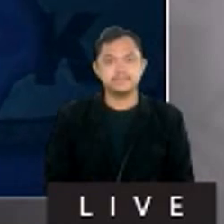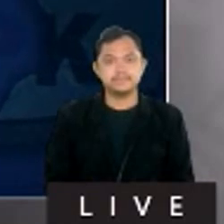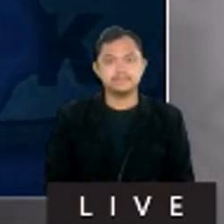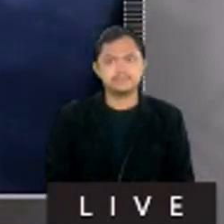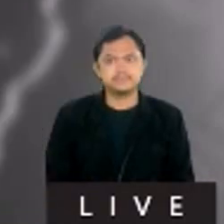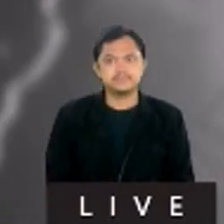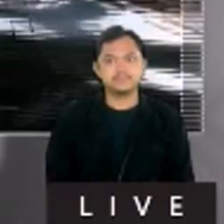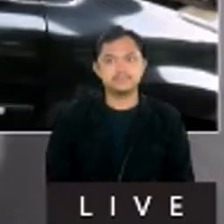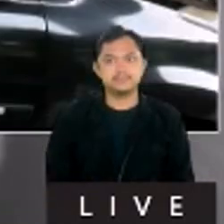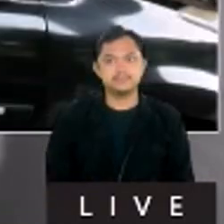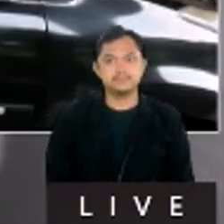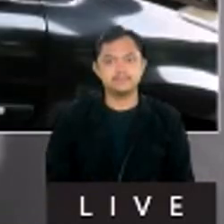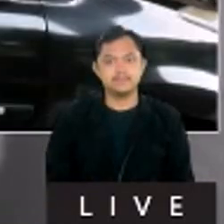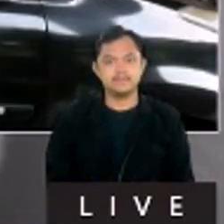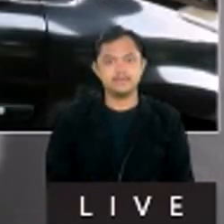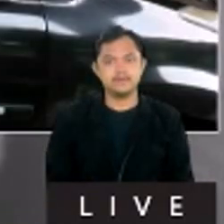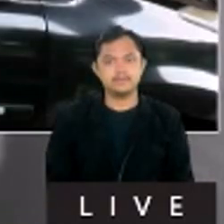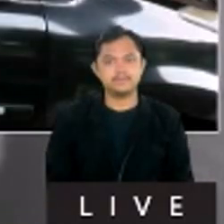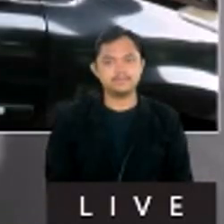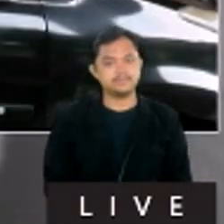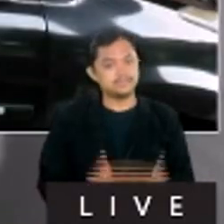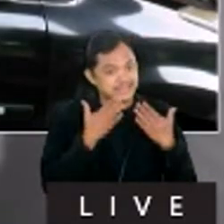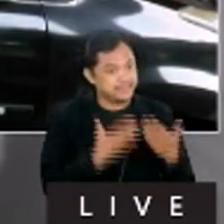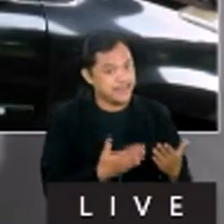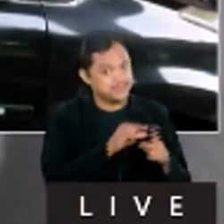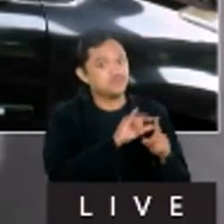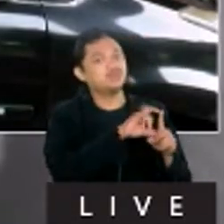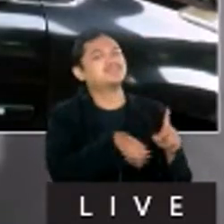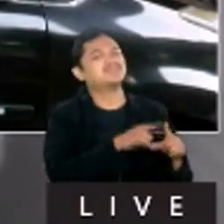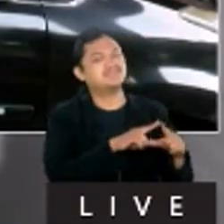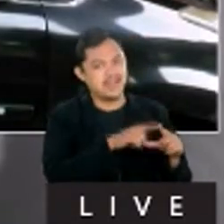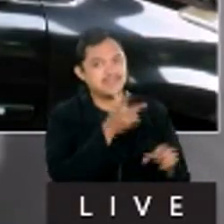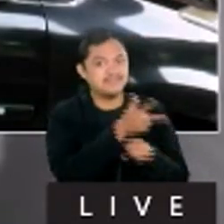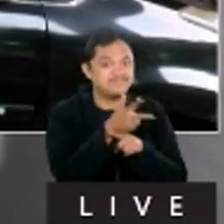kembali ke Anda. Baik, terima kasih Puja atas laporan Anda dan selamat bertugas kembali.